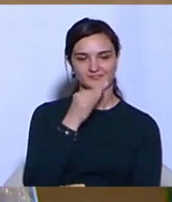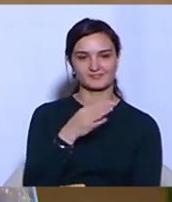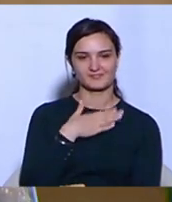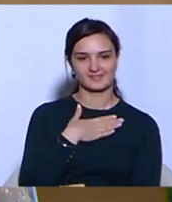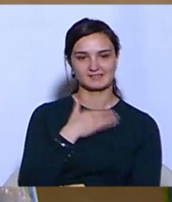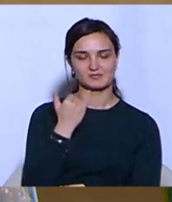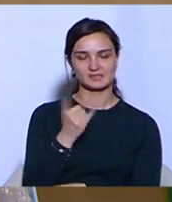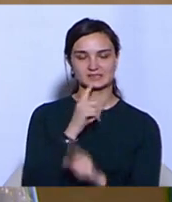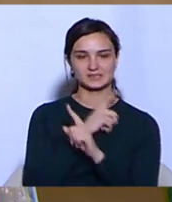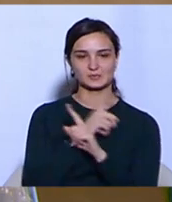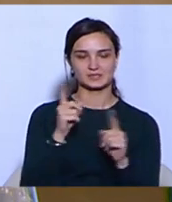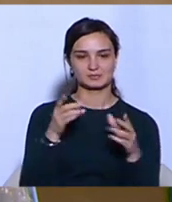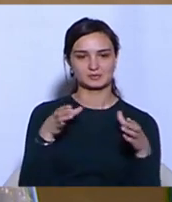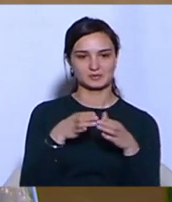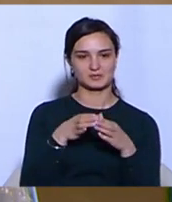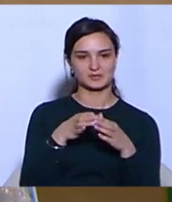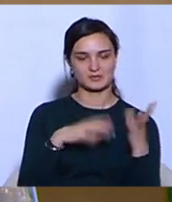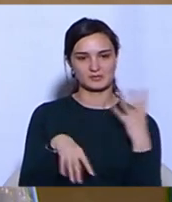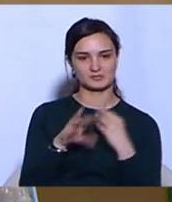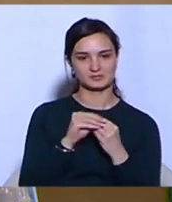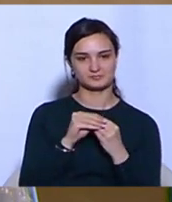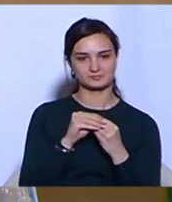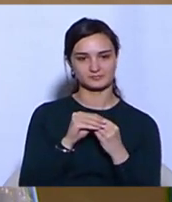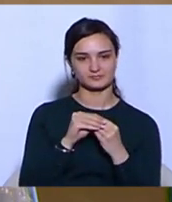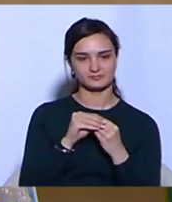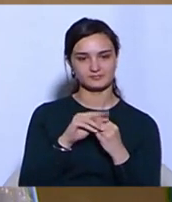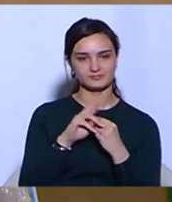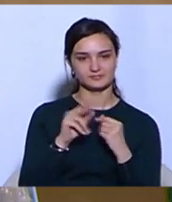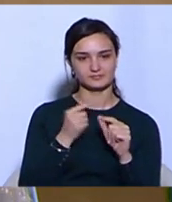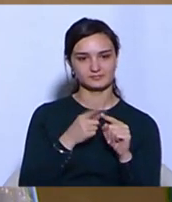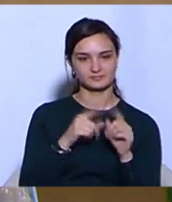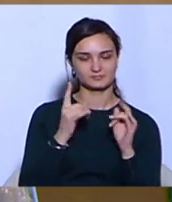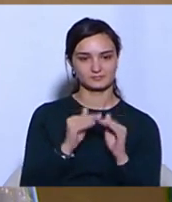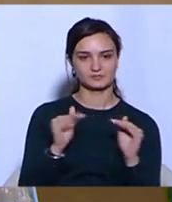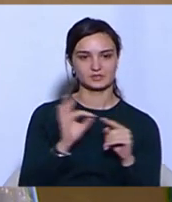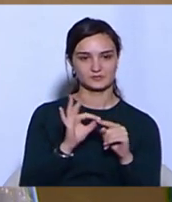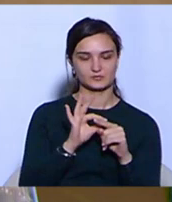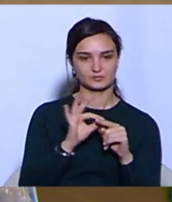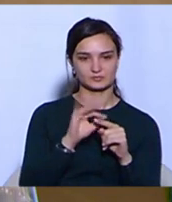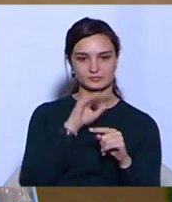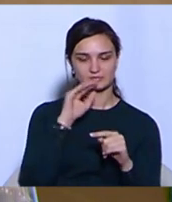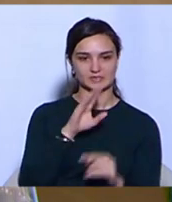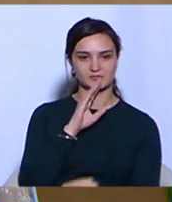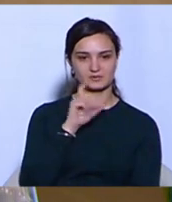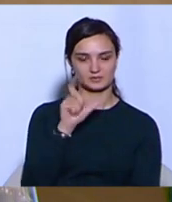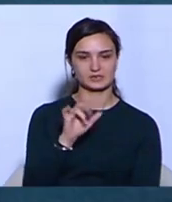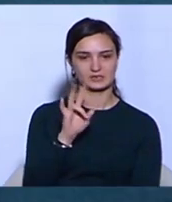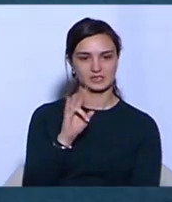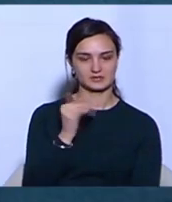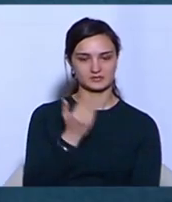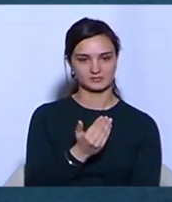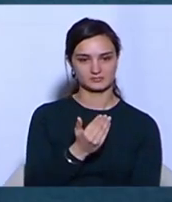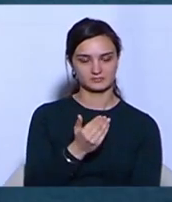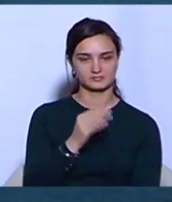ჩვენ განსაკუთრებული შემადგენლობით შევიკრიბეთ და ბავშვთა ნევროლოგი პროფესორი ქალბატონი ნანა ტატიშვილი,